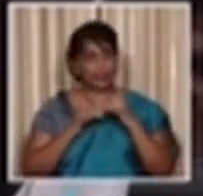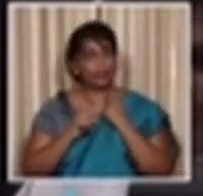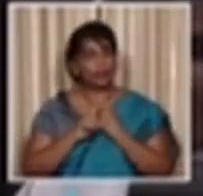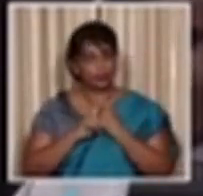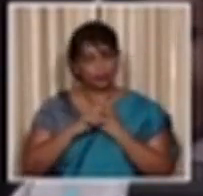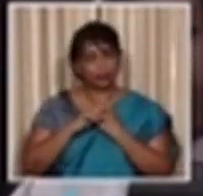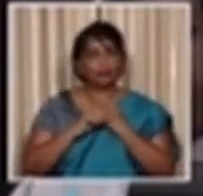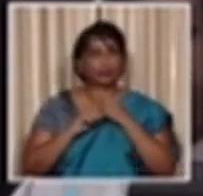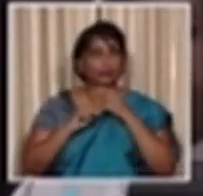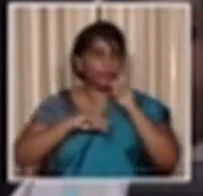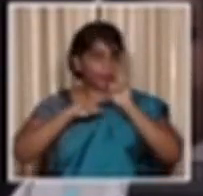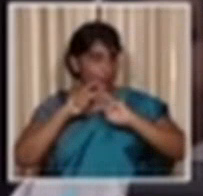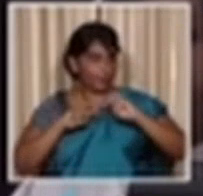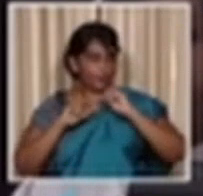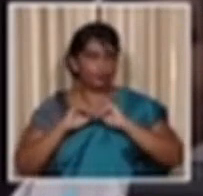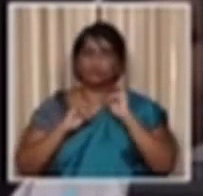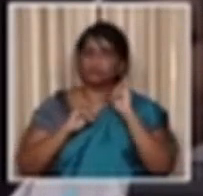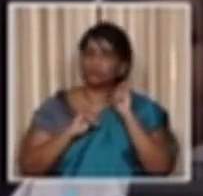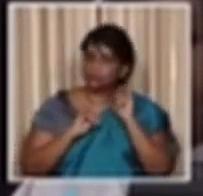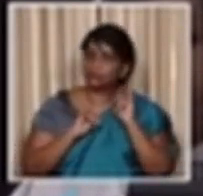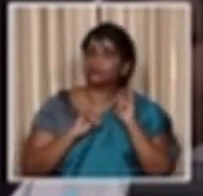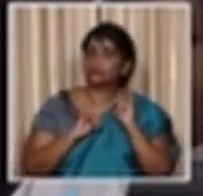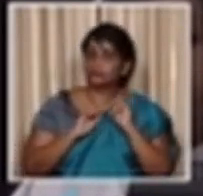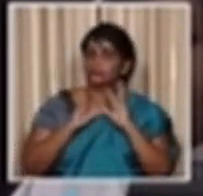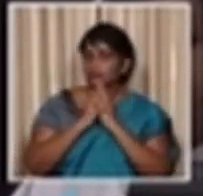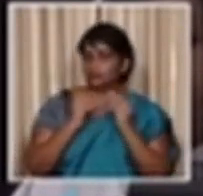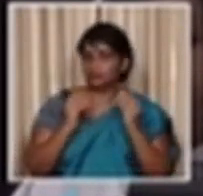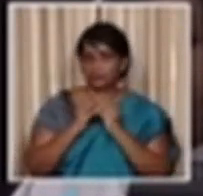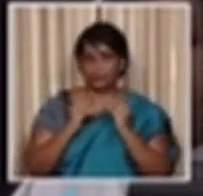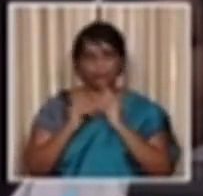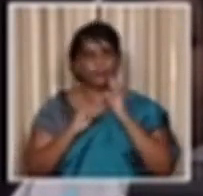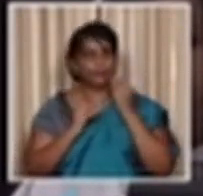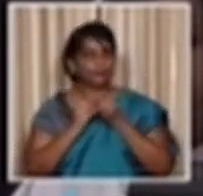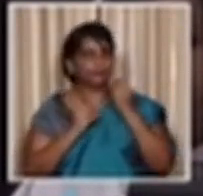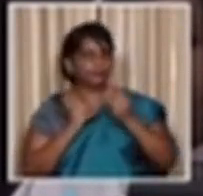කරපු පරීක්ෂණය අනුව යම් යම් විසඳුම් ප්‍රමාණයක් දීලා තියෙනවා. ඒක අපි ඉදිරියේදී ක්‍රියාත්මක කරනවා.